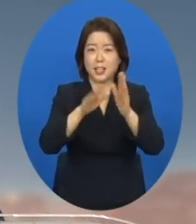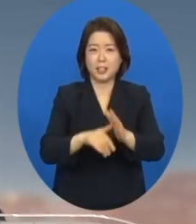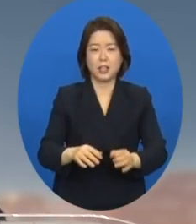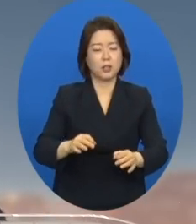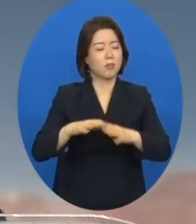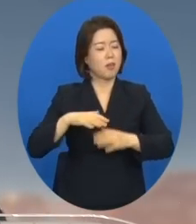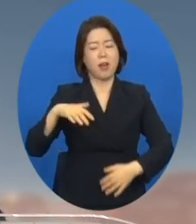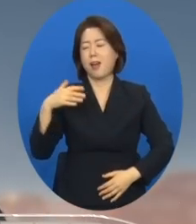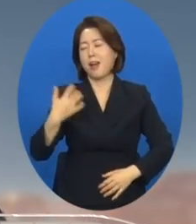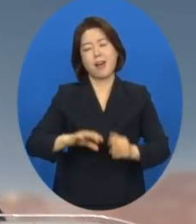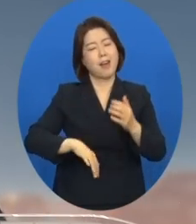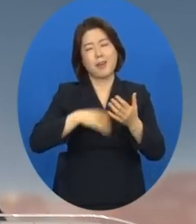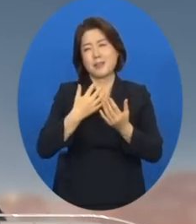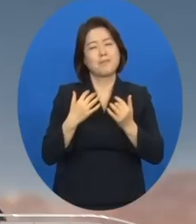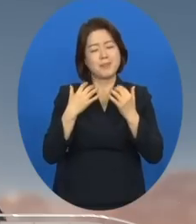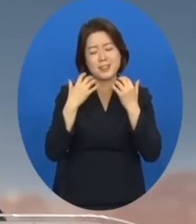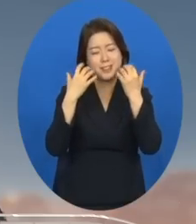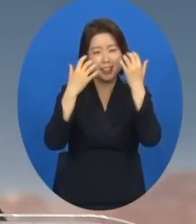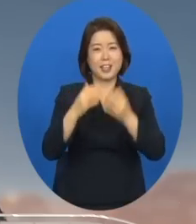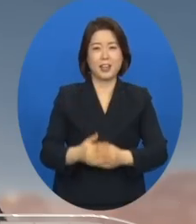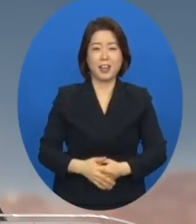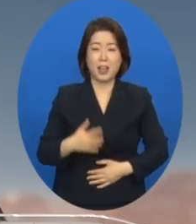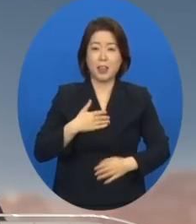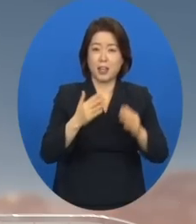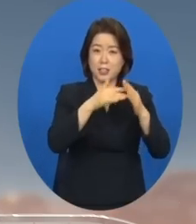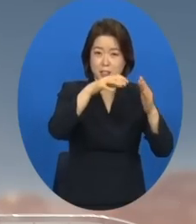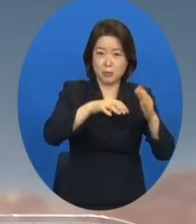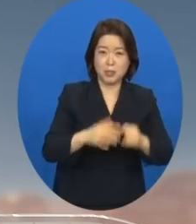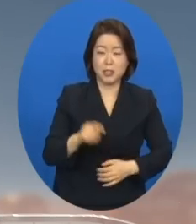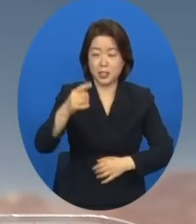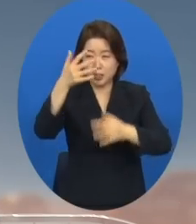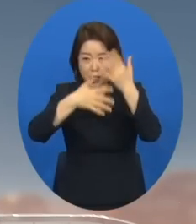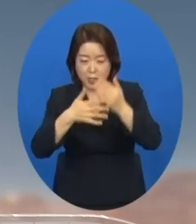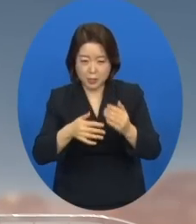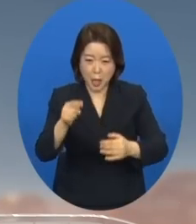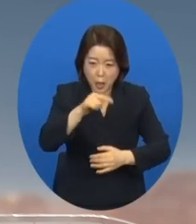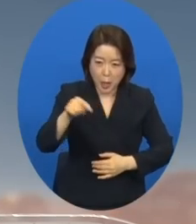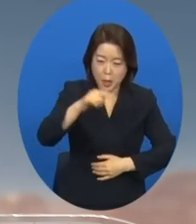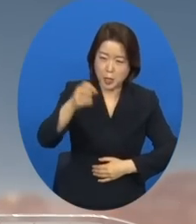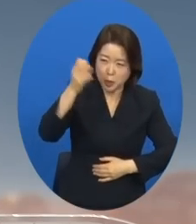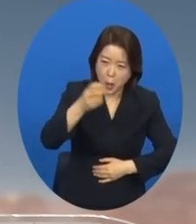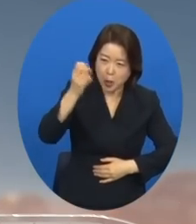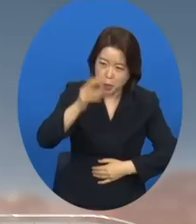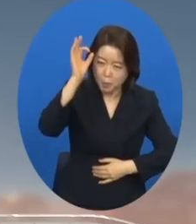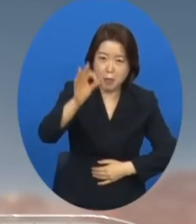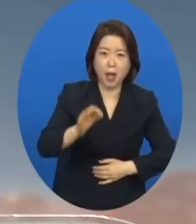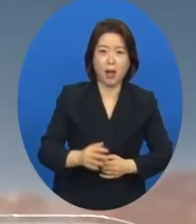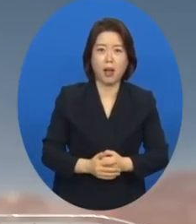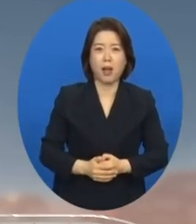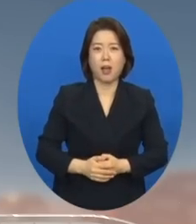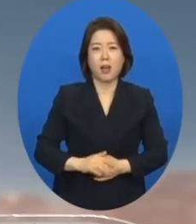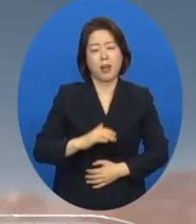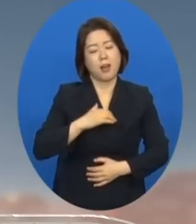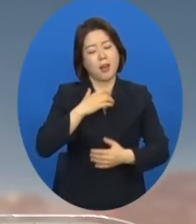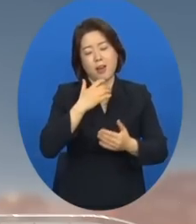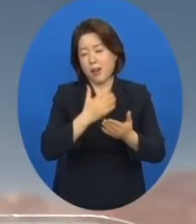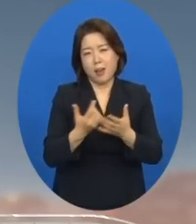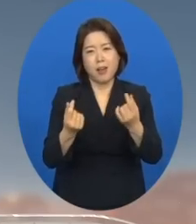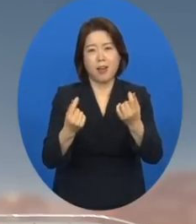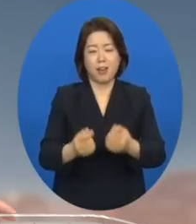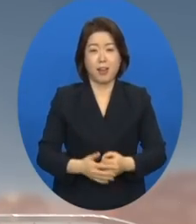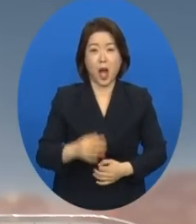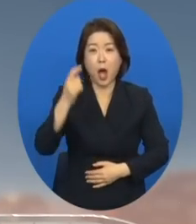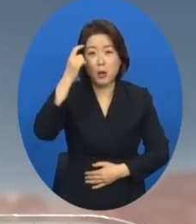놀란 감동이 있었어 저는 전 집에서 아직도 그때 영상을 돌아서 계속 봅니다 너무 감동해요 제가